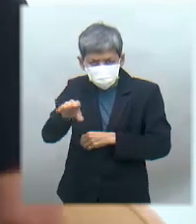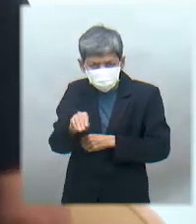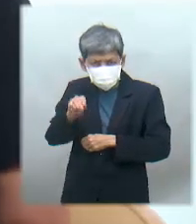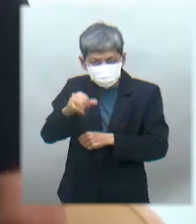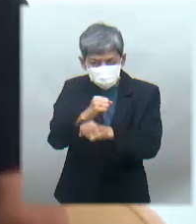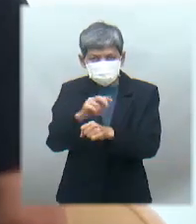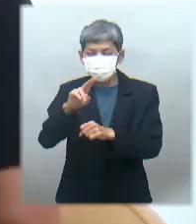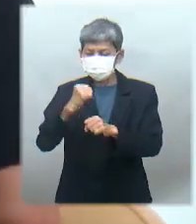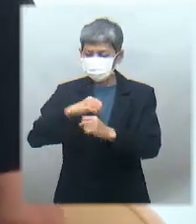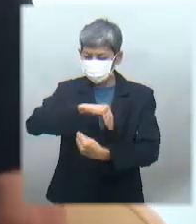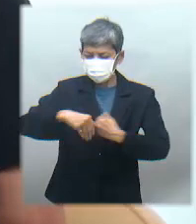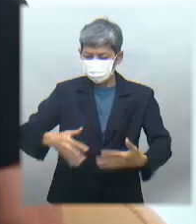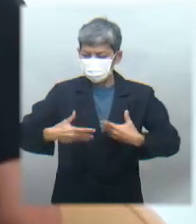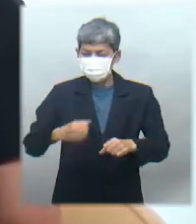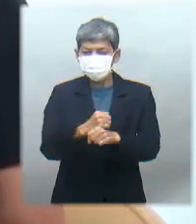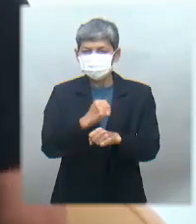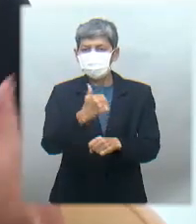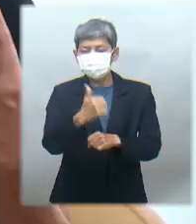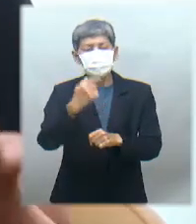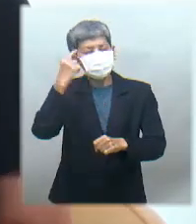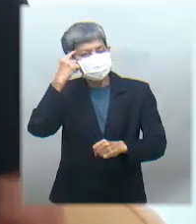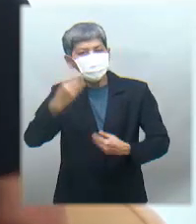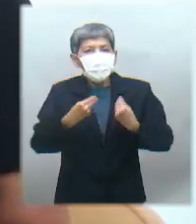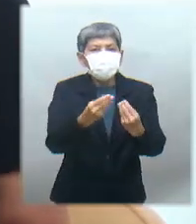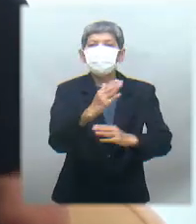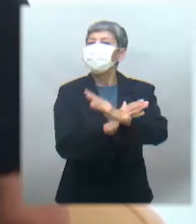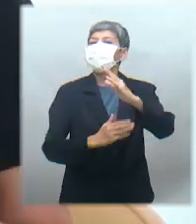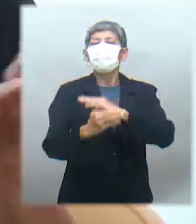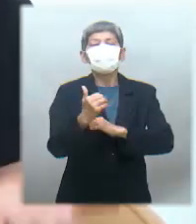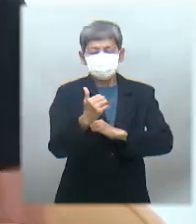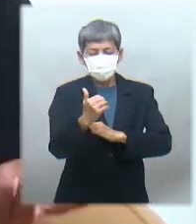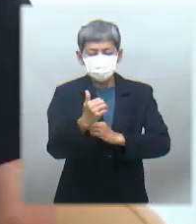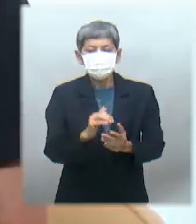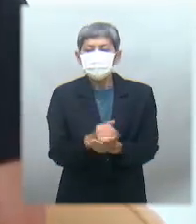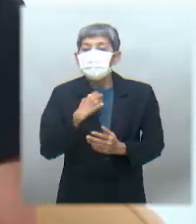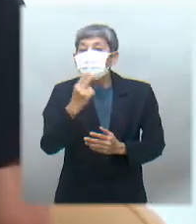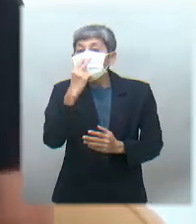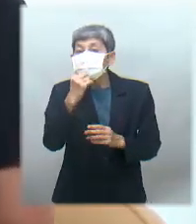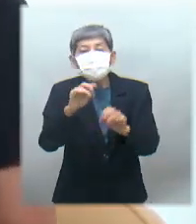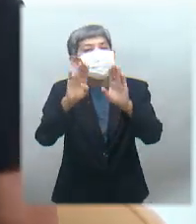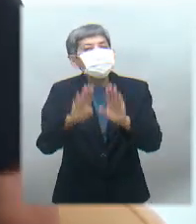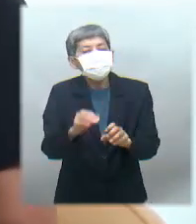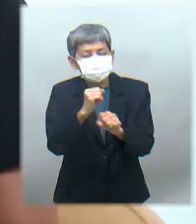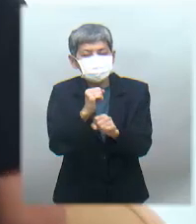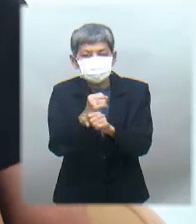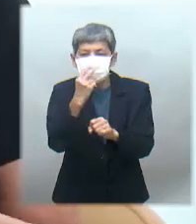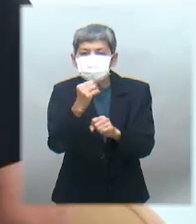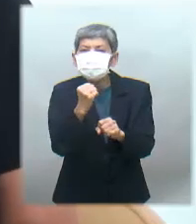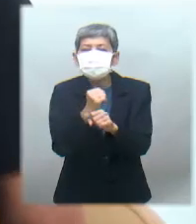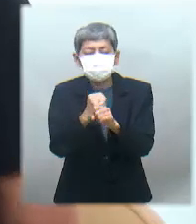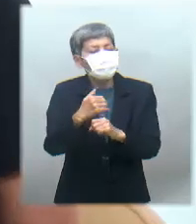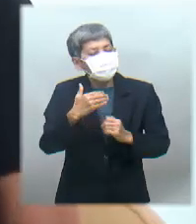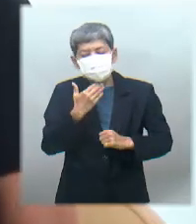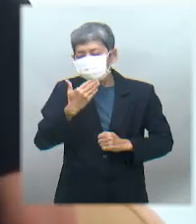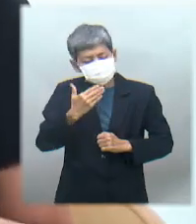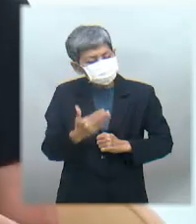สร้างไรได้ที่สามารทจะคิดแกกไปให้คนไปกันได้ด้วยทีนั้นมกจะเป็ System ทจะมองวามัเป็ยั่งยื